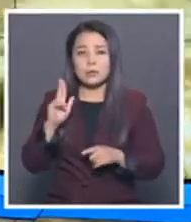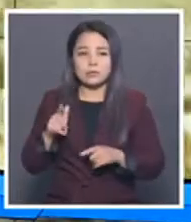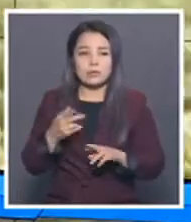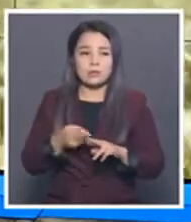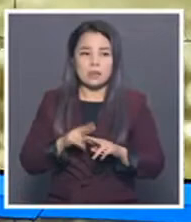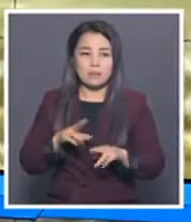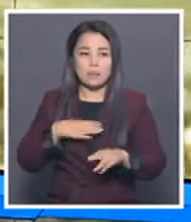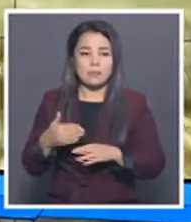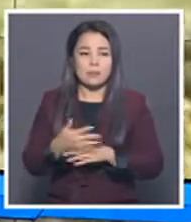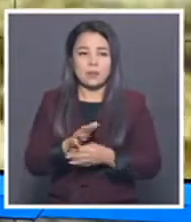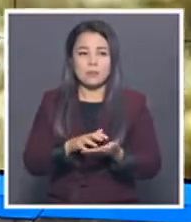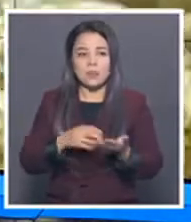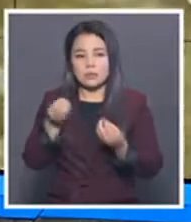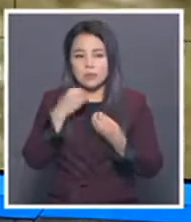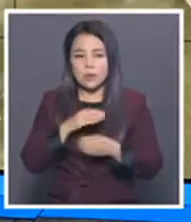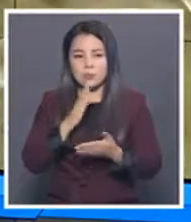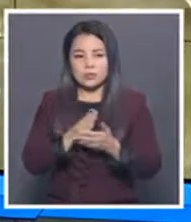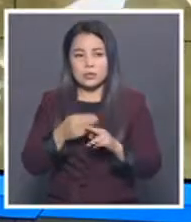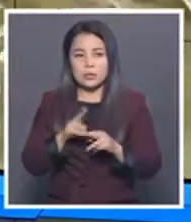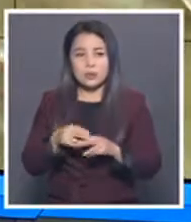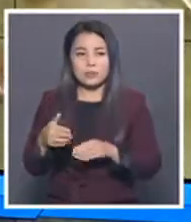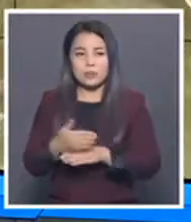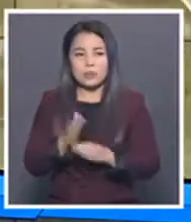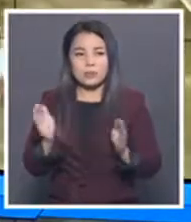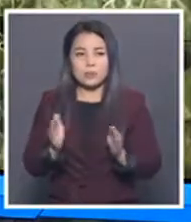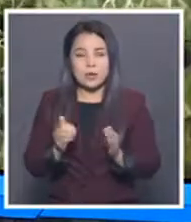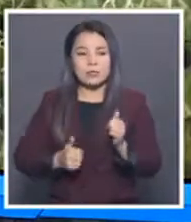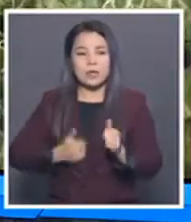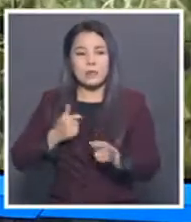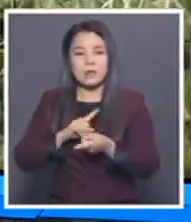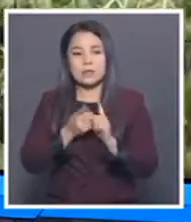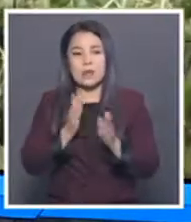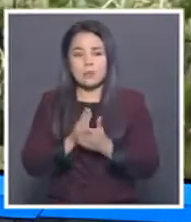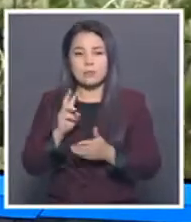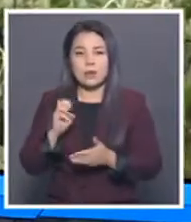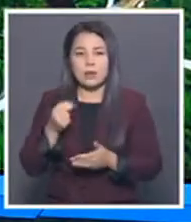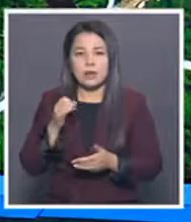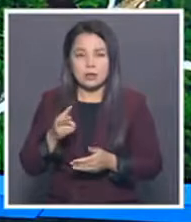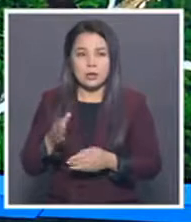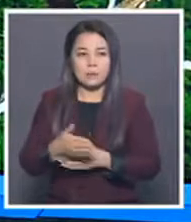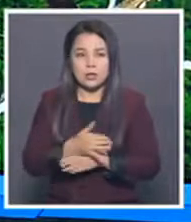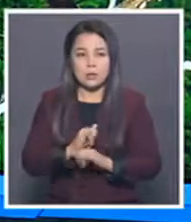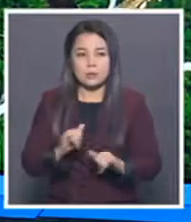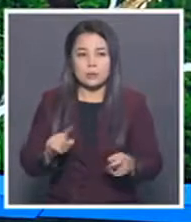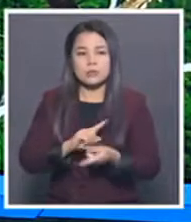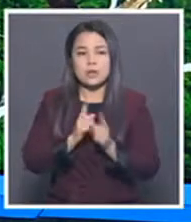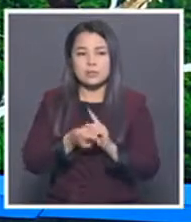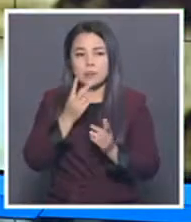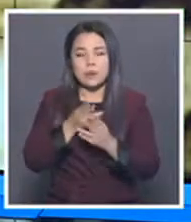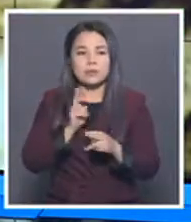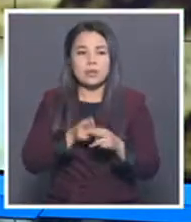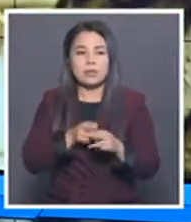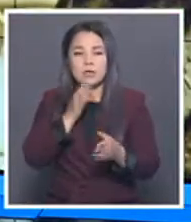майқан балығының шабақтарын жеп қояды. Бұл Марқакөл өңірінің мақтанышына айналған майқан балығының өсіп көбеюіне айтарлықтай залал келтіріп